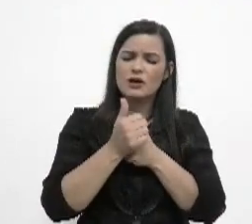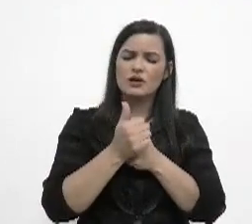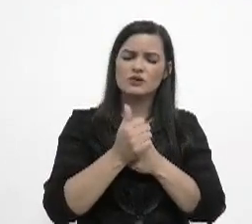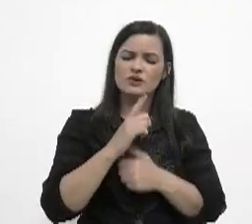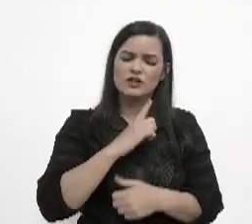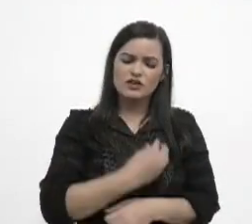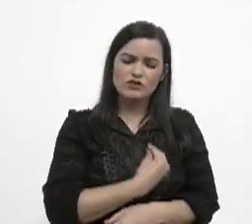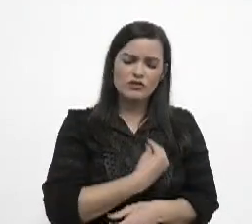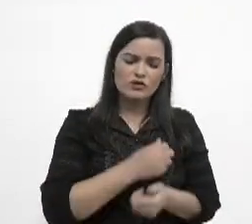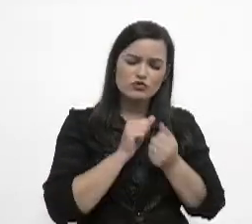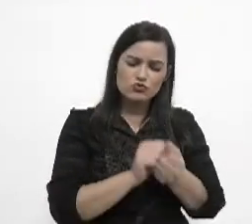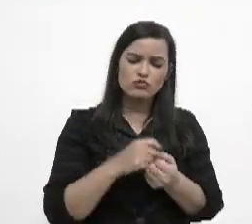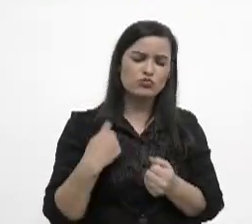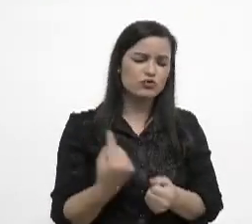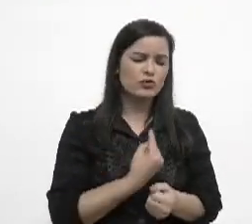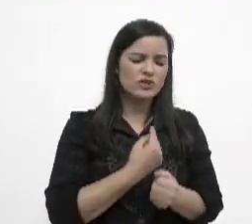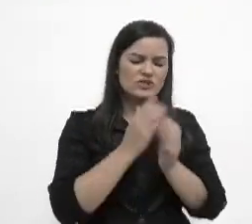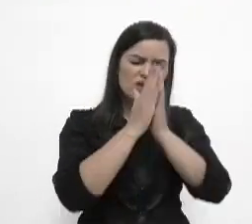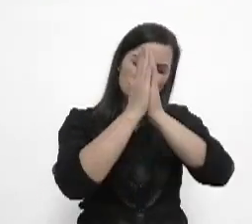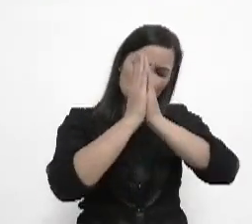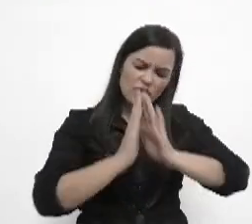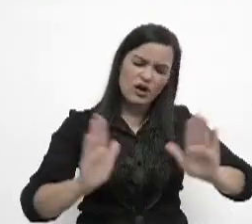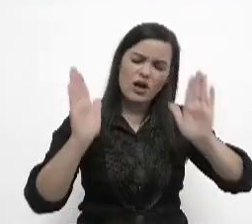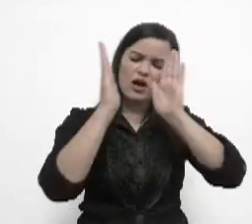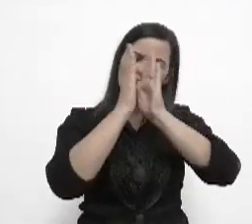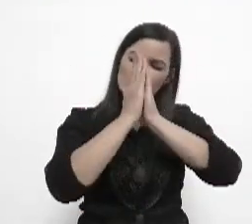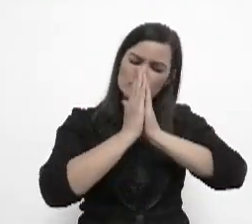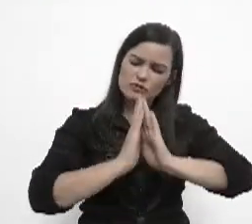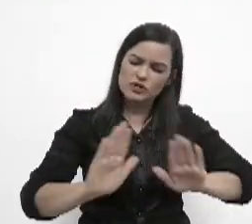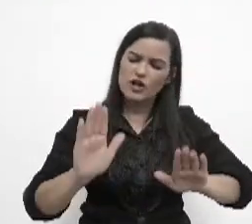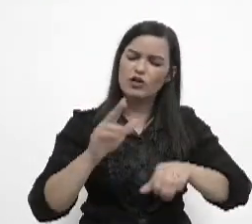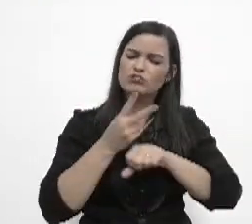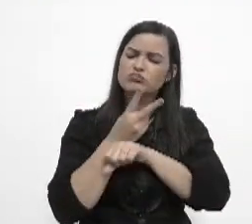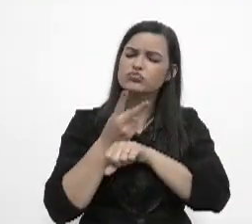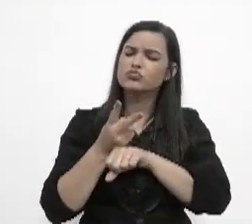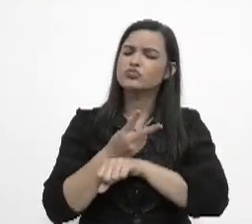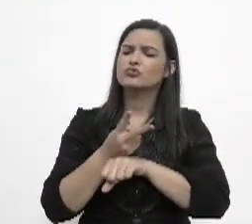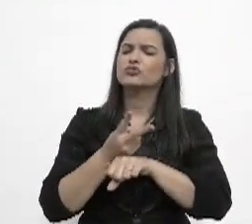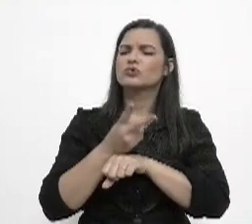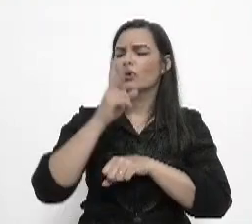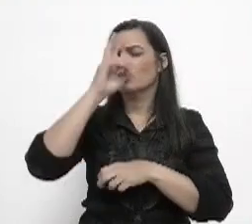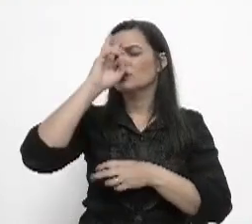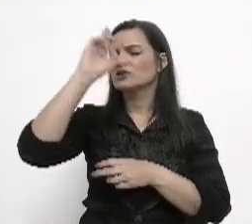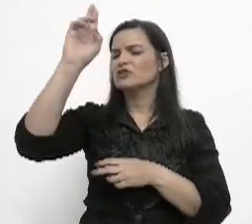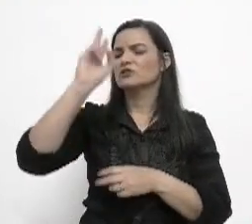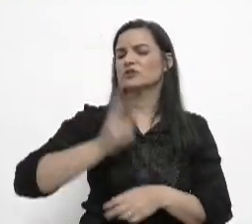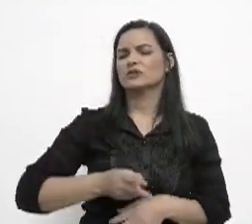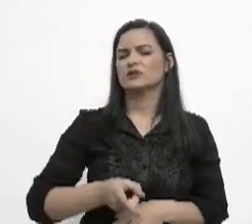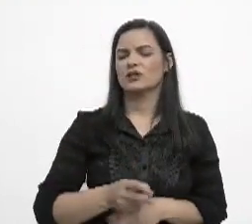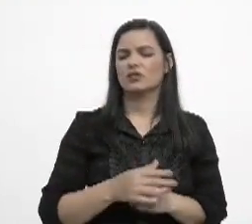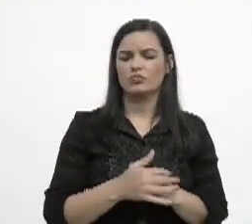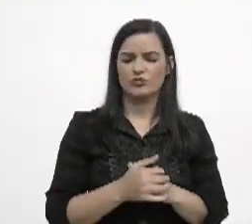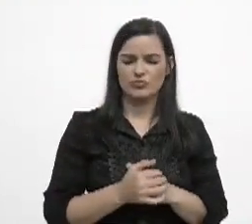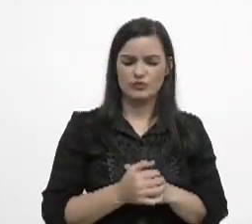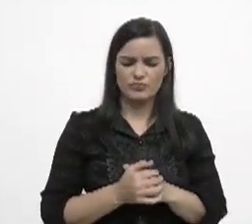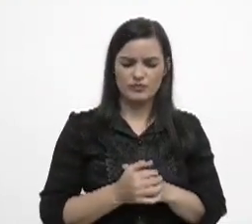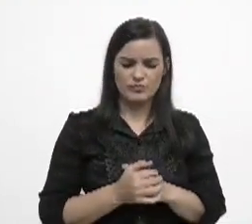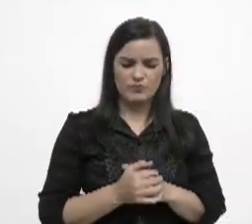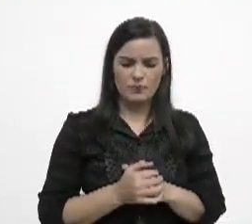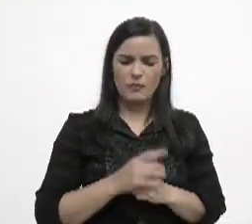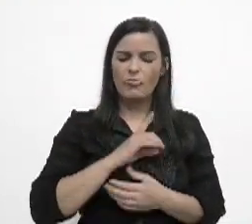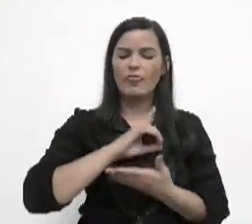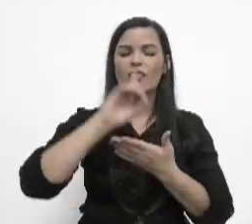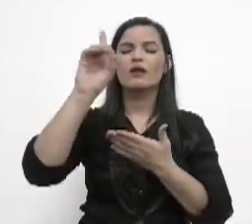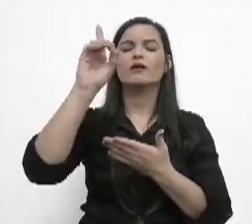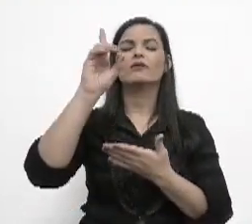assim possamos adorar e buscar a Ti, Senhor, que a graça de Deus possa estar, Senhor Deus. 사랑하시는 아버지 하나님, Deus